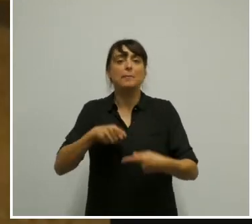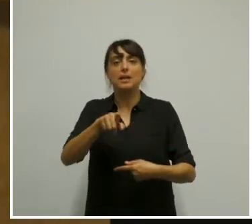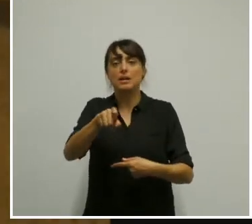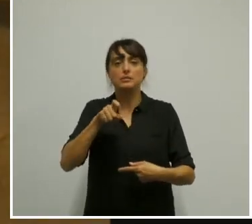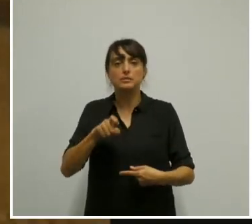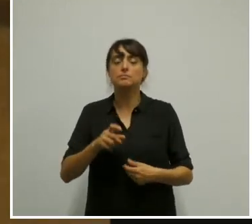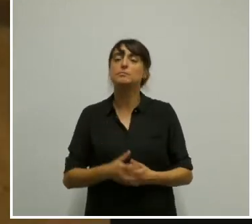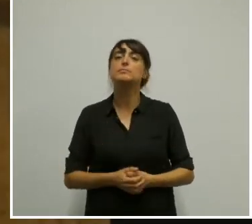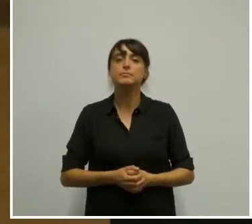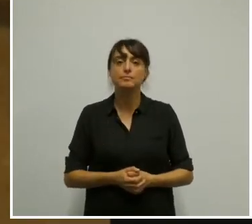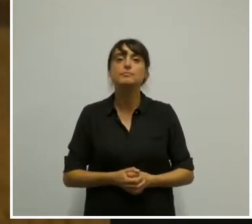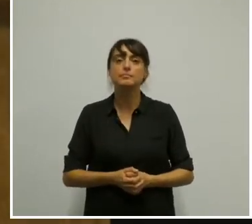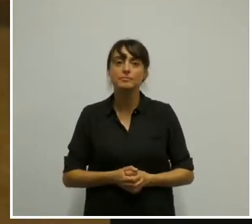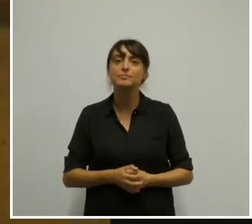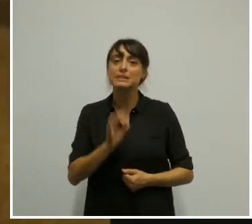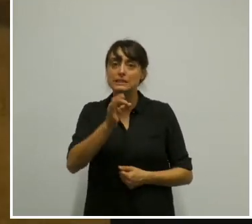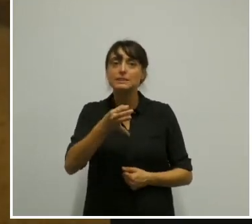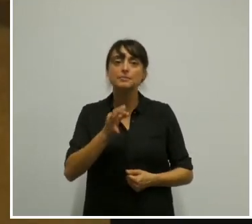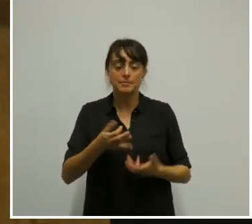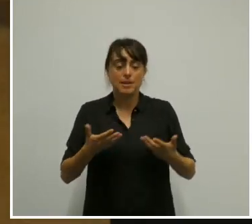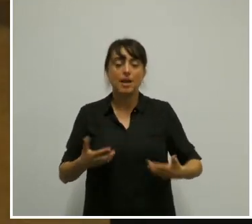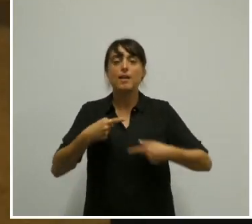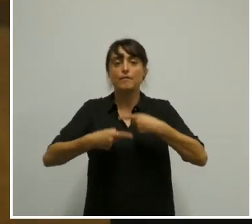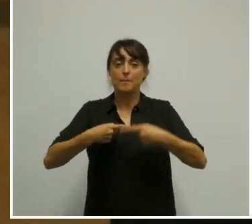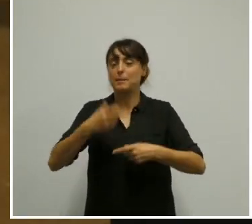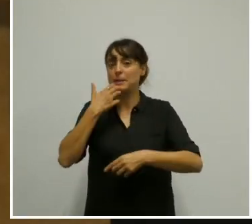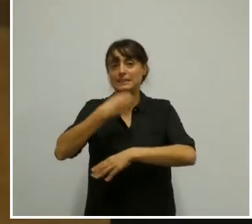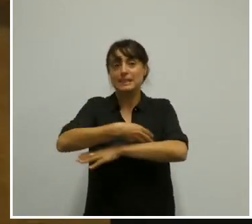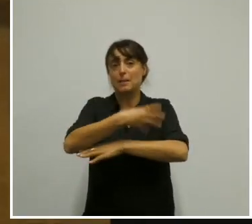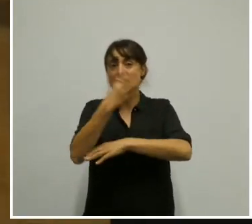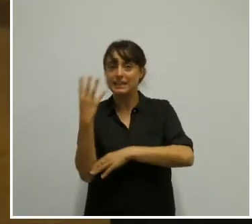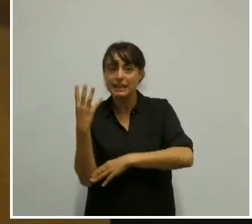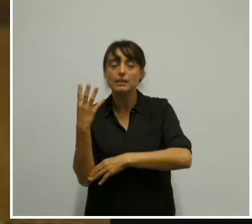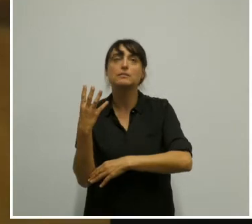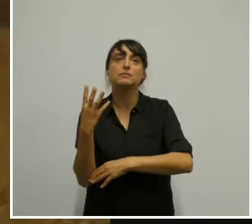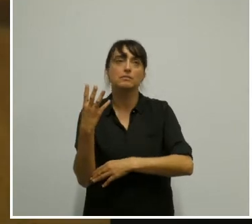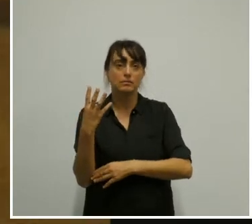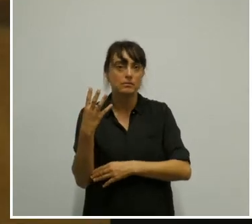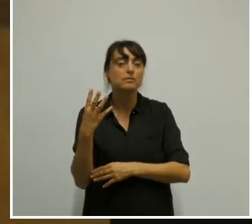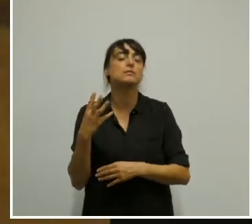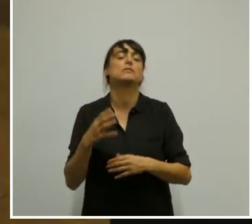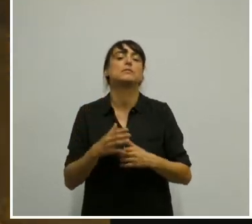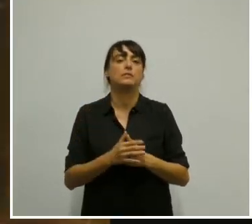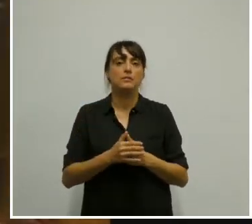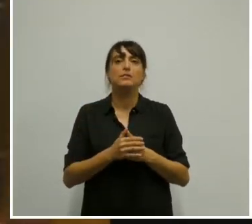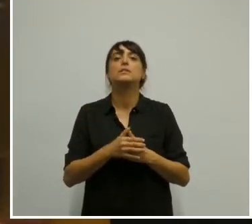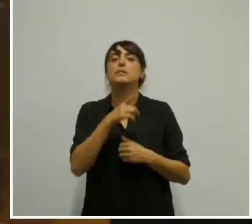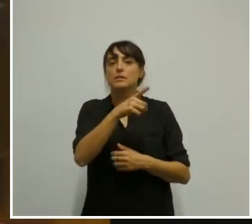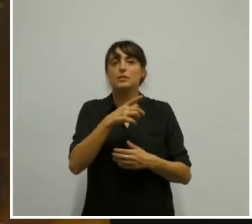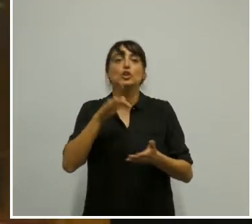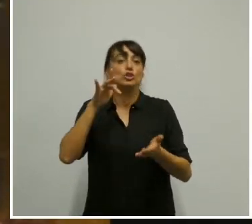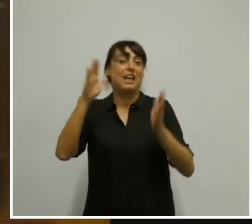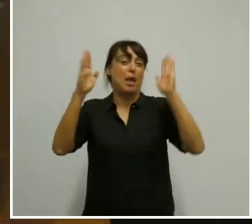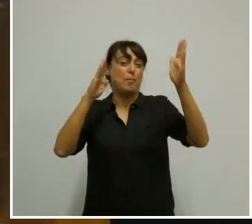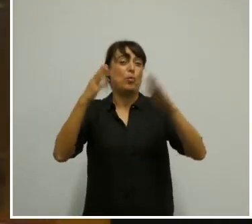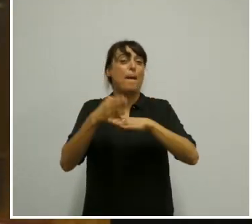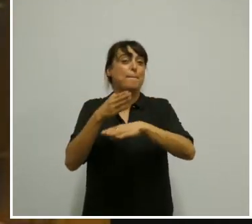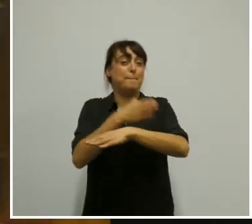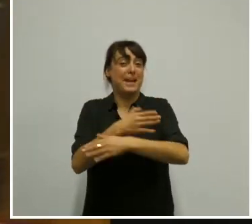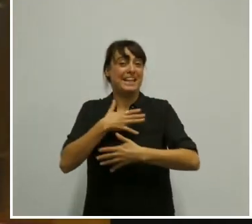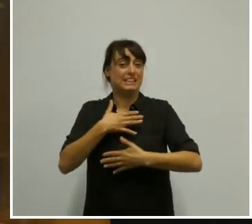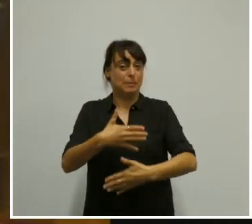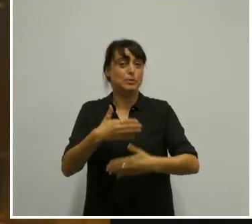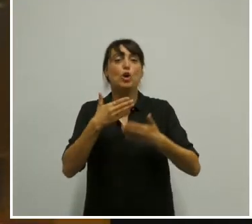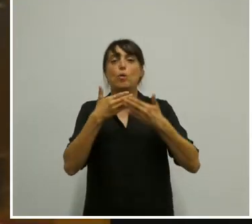això. Sí. O sigui, les famílies a Sant Martí, amb motiu de la preinscripció sobre una oficina, normalment estic jo, per això m'ho sé de